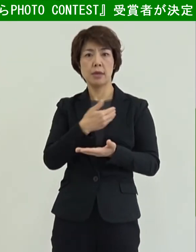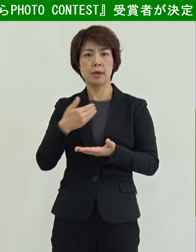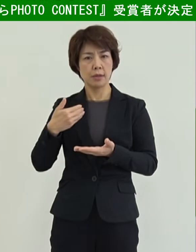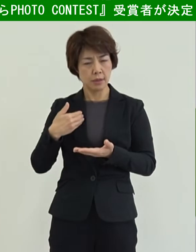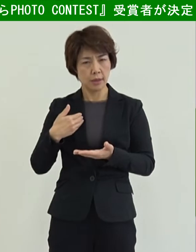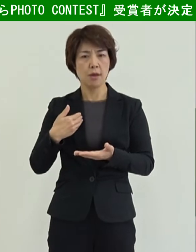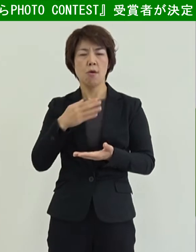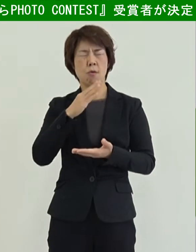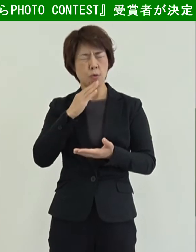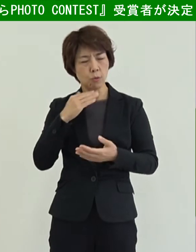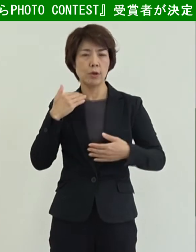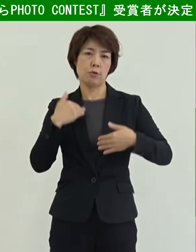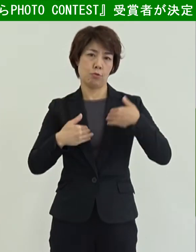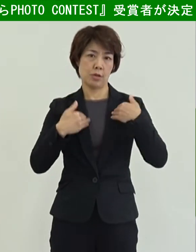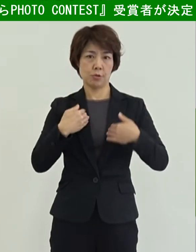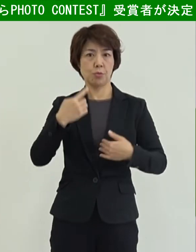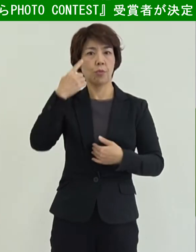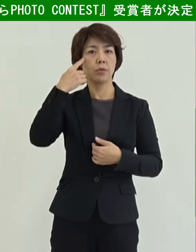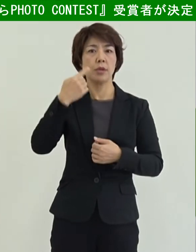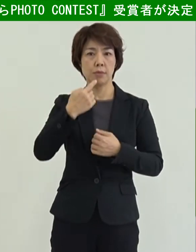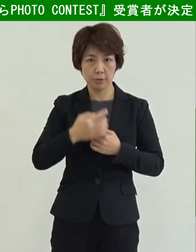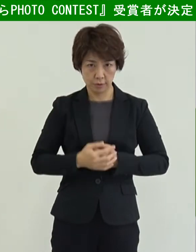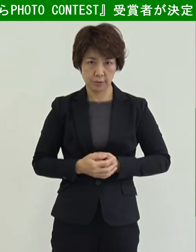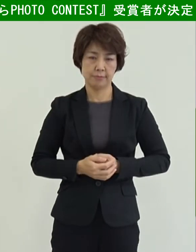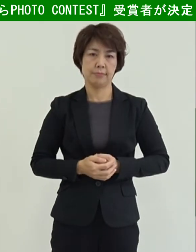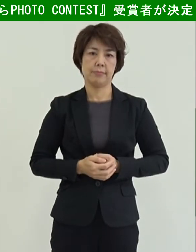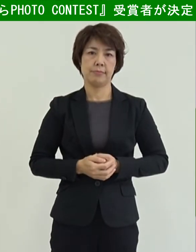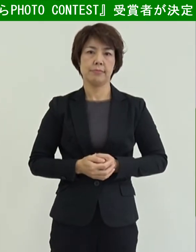できまして本当に嬉しく思っております